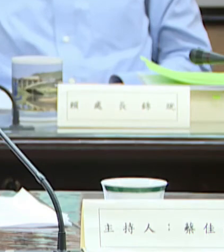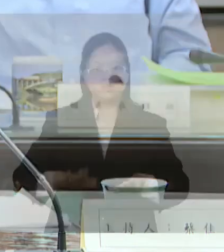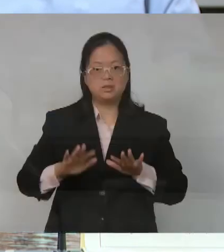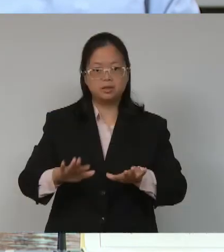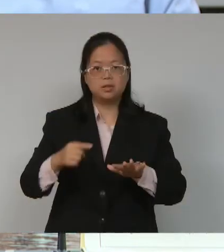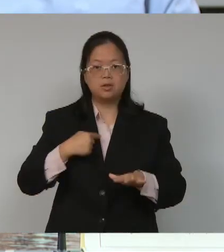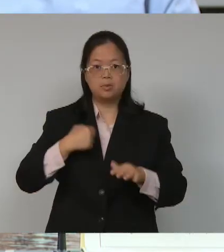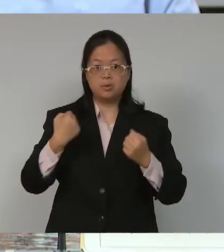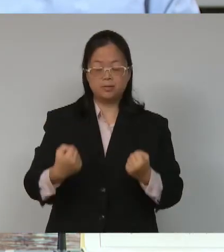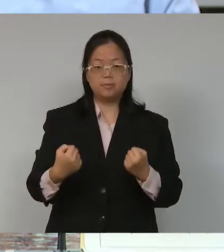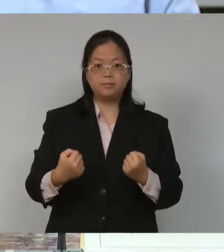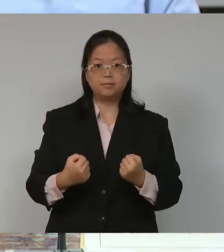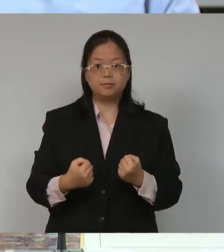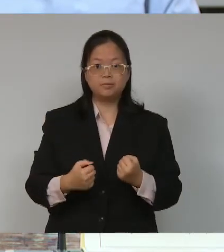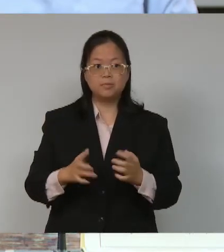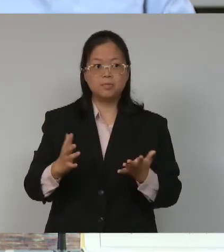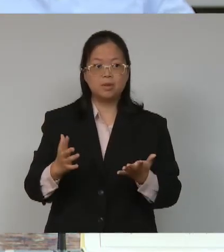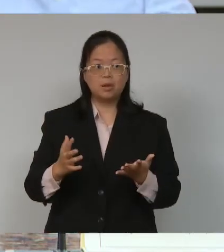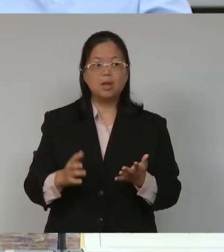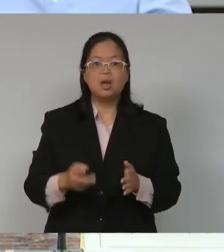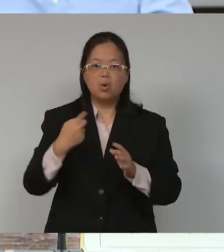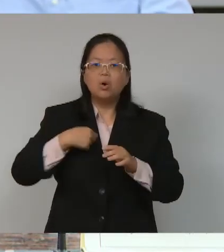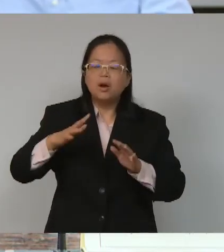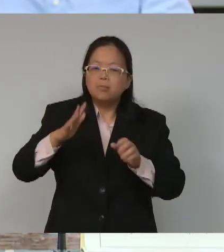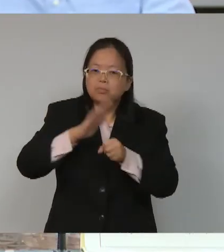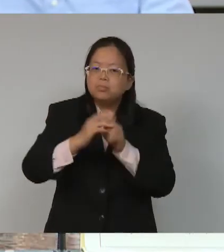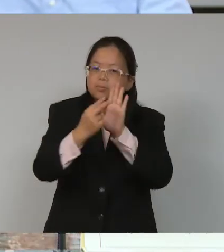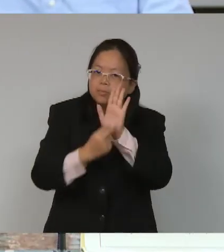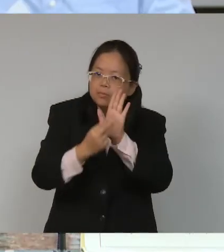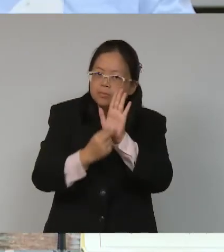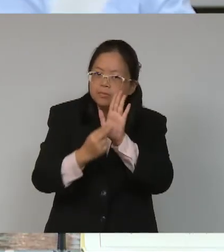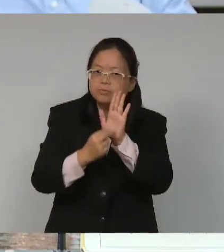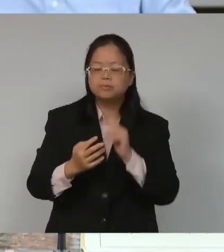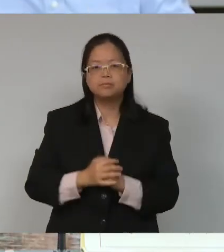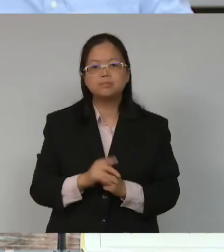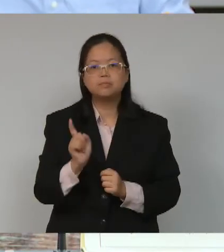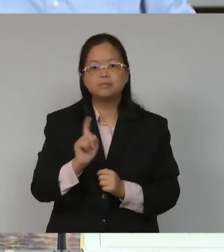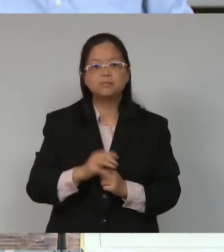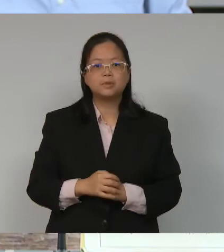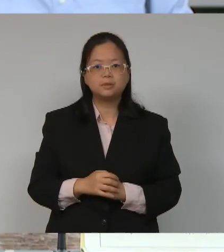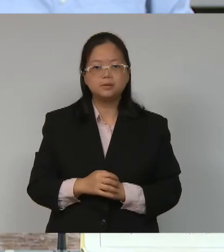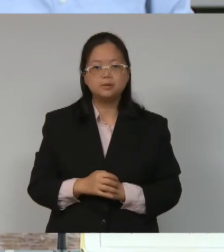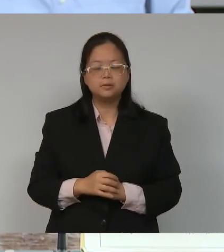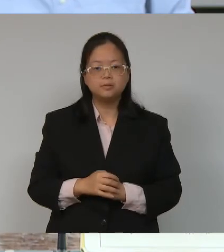要稍微说明一下哦。刚刚